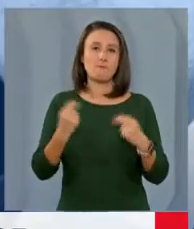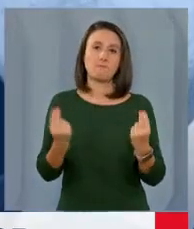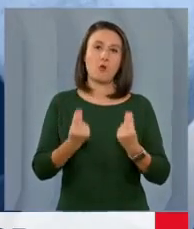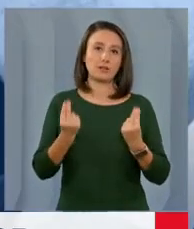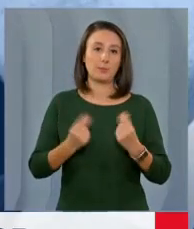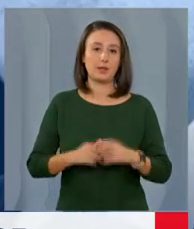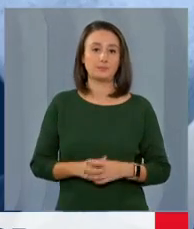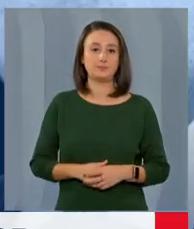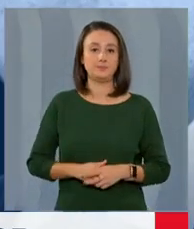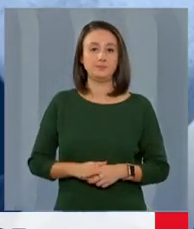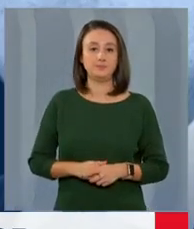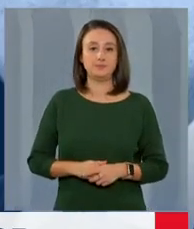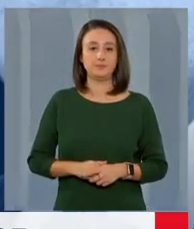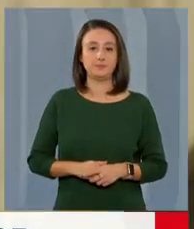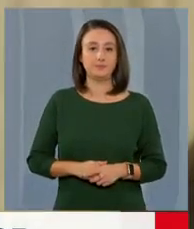bine.